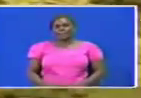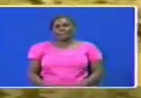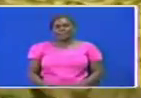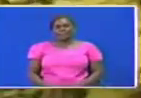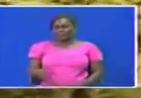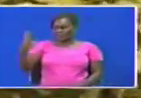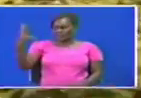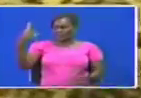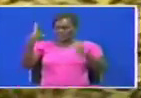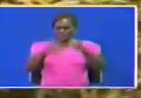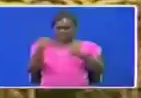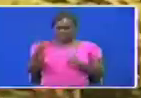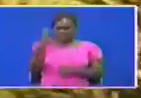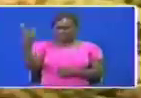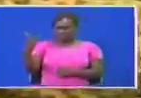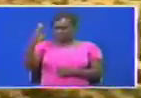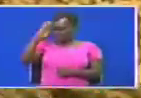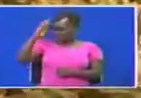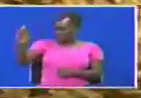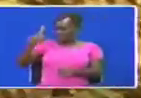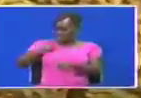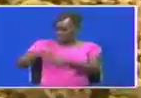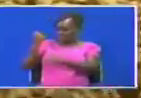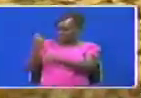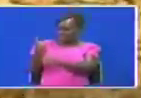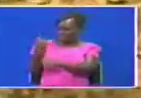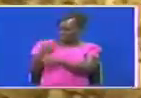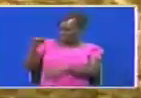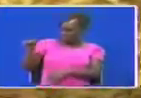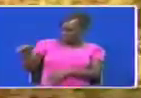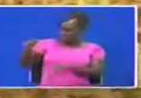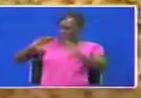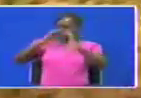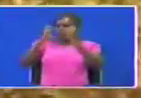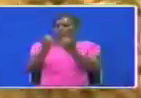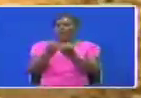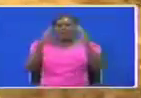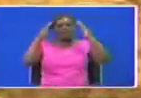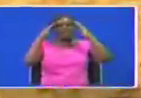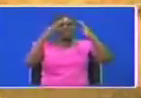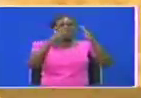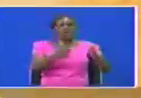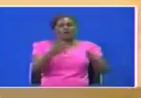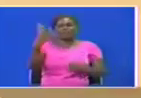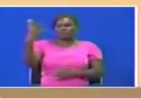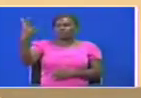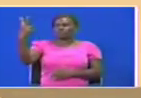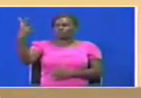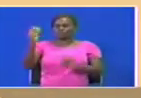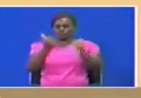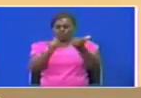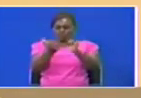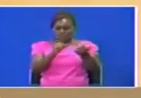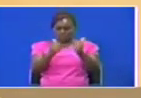Tarehe 26 Machi Jumapili mwendo wa saa 5 asubuhi, ulimwengu wa riadha utaangazia awamu ya 42 ya kipute